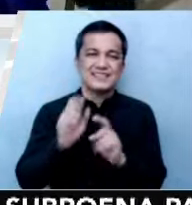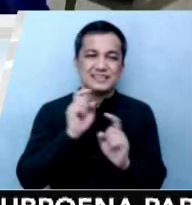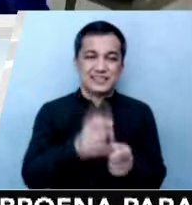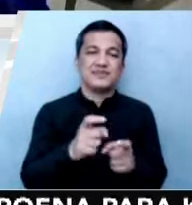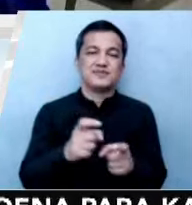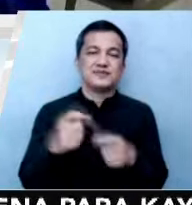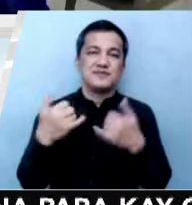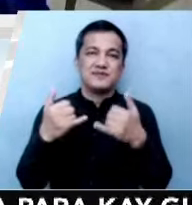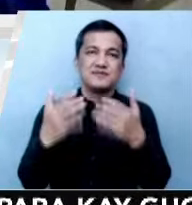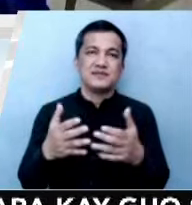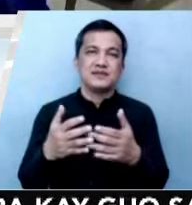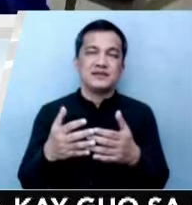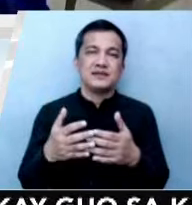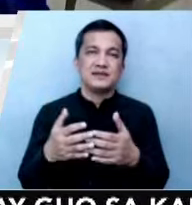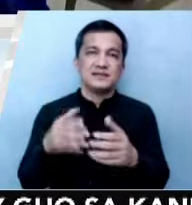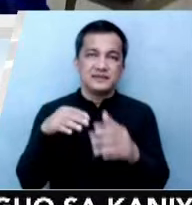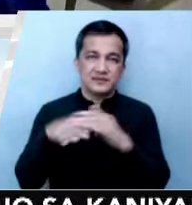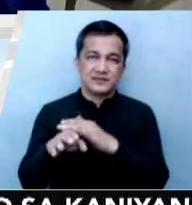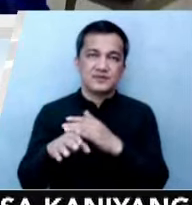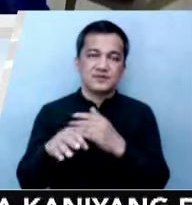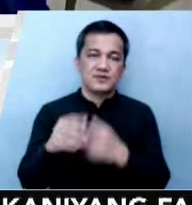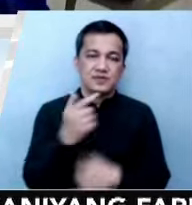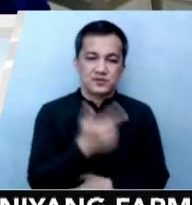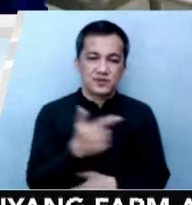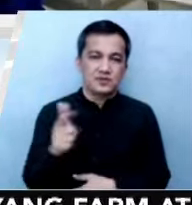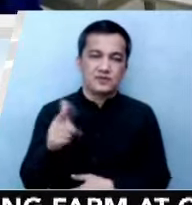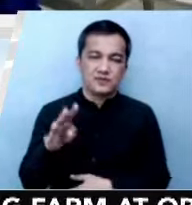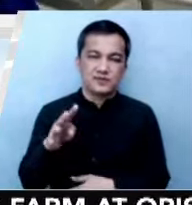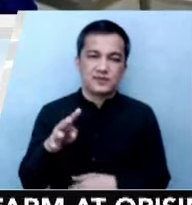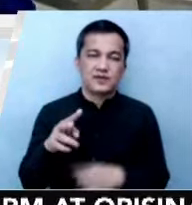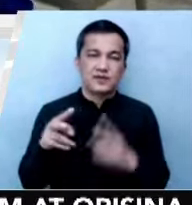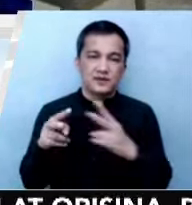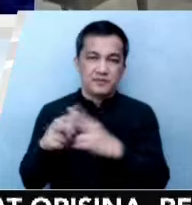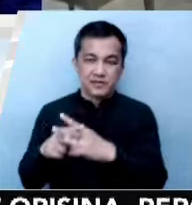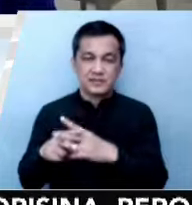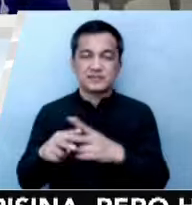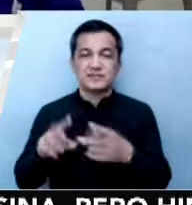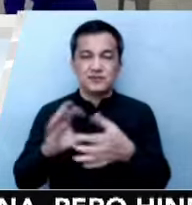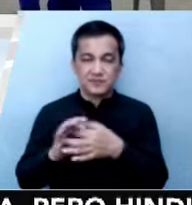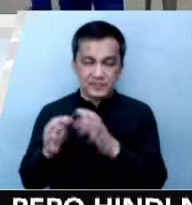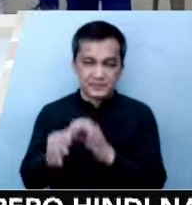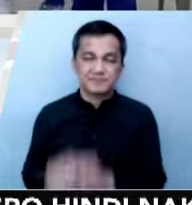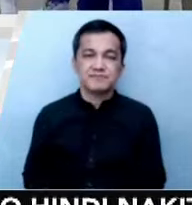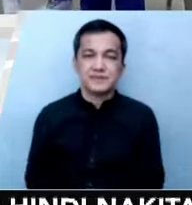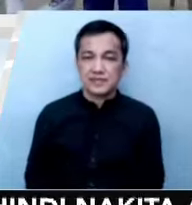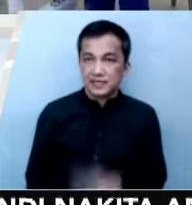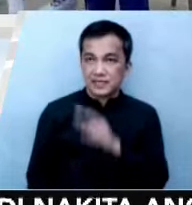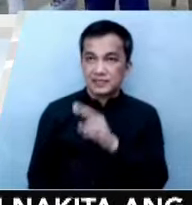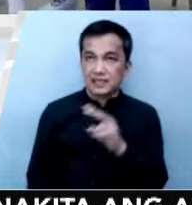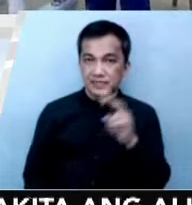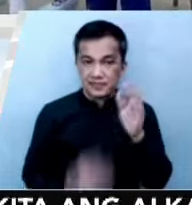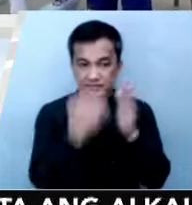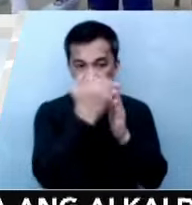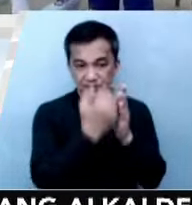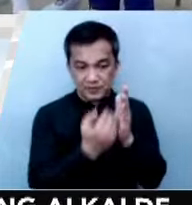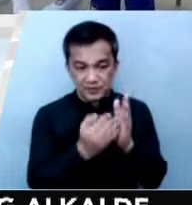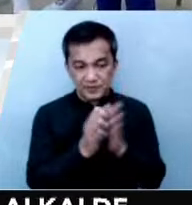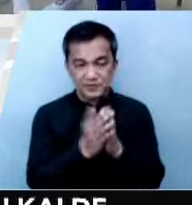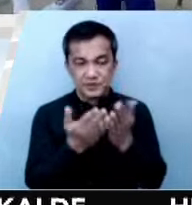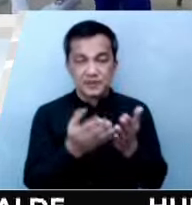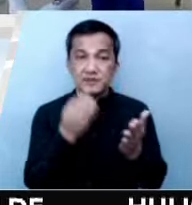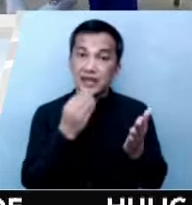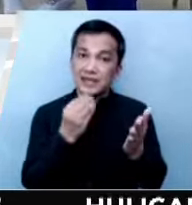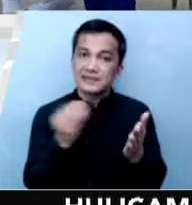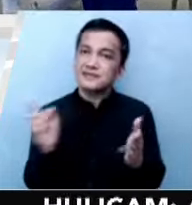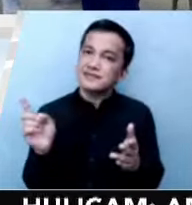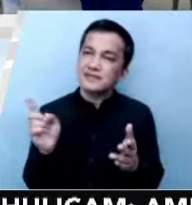atletang sumabak sa 2024 Paris Olympics. Samantala, Mel, nakita natin ang menu sa inihandang hapunan dito sa Malacanang. Ang kanilang